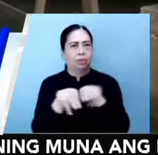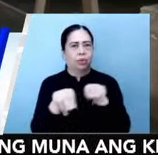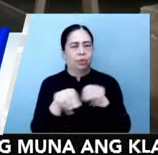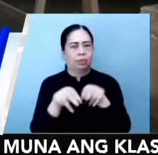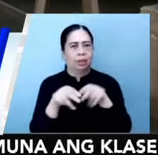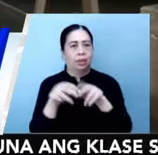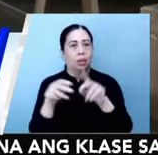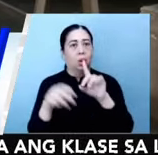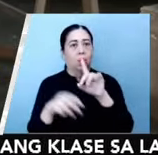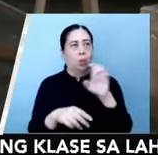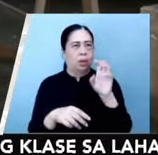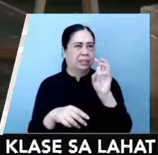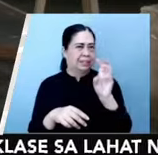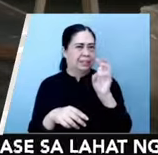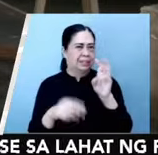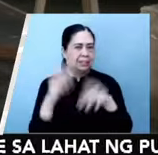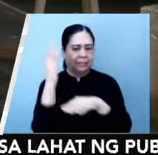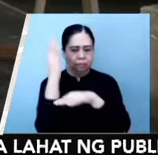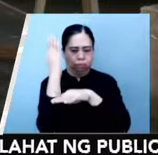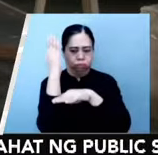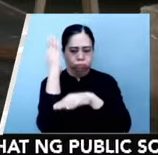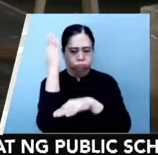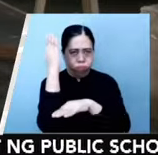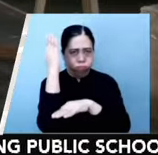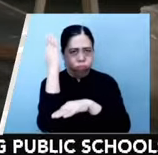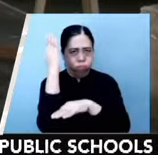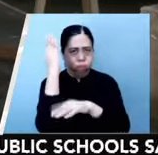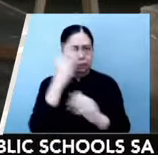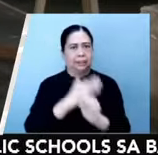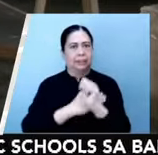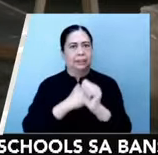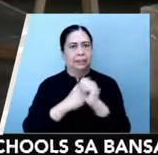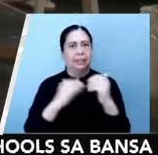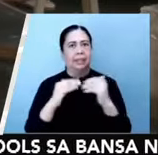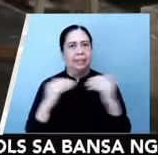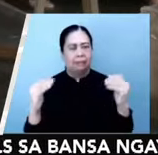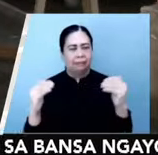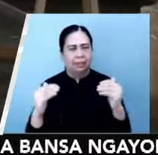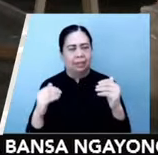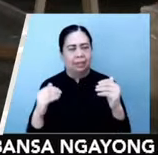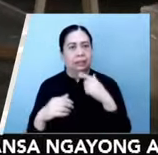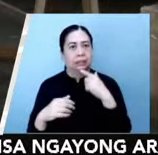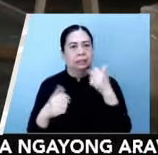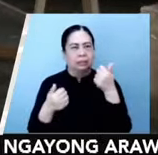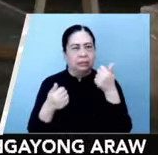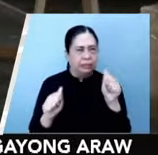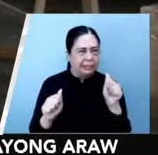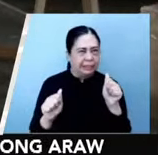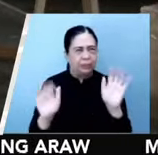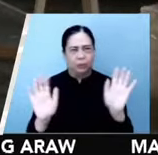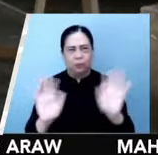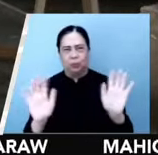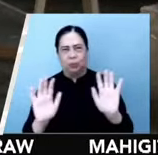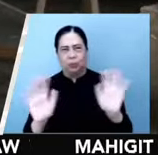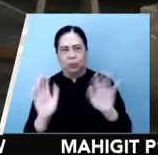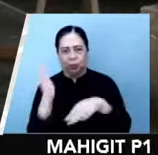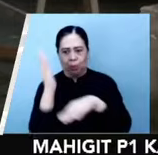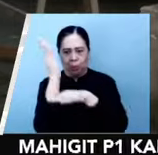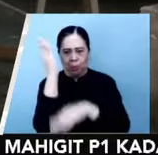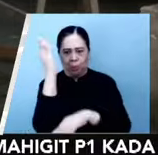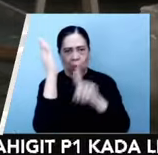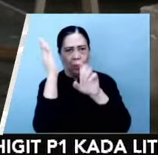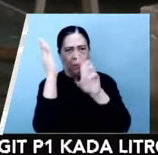160 meters yung critical level. Yun yung sinisikap natin na naiwasan. At kailangan daw natin